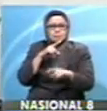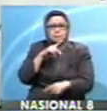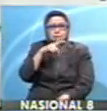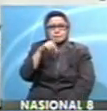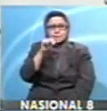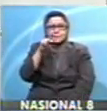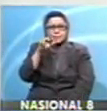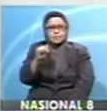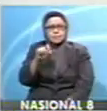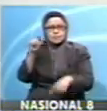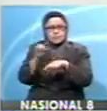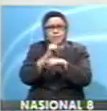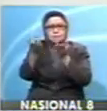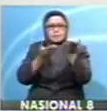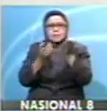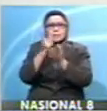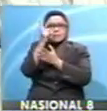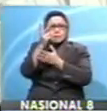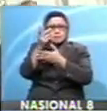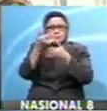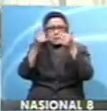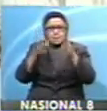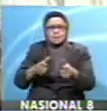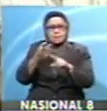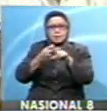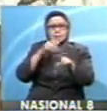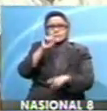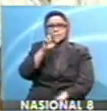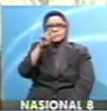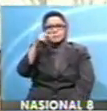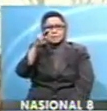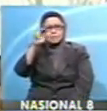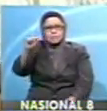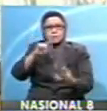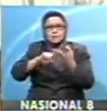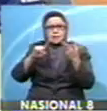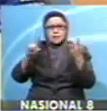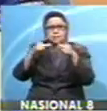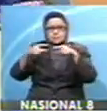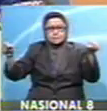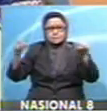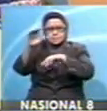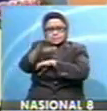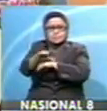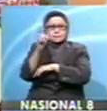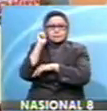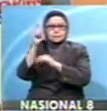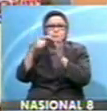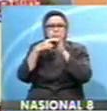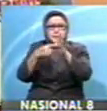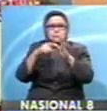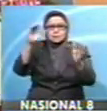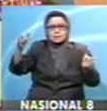diaanunkanalhosc dua pemain Argentina dan seorang pemain tengah dari jepun petang tadi berlangsung Majlis memperkenalkan pasukan